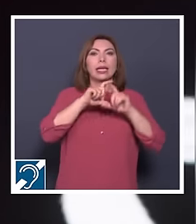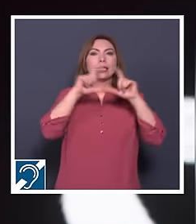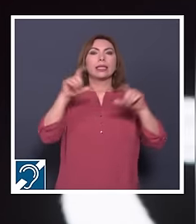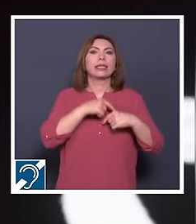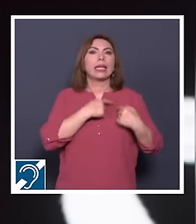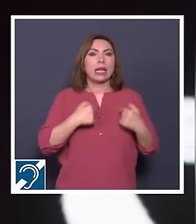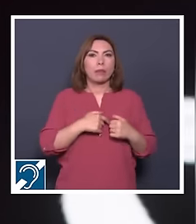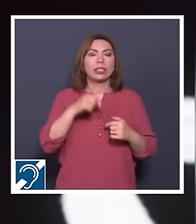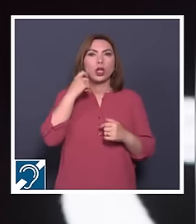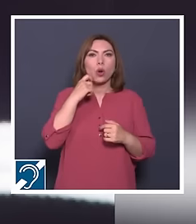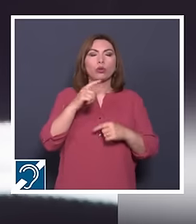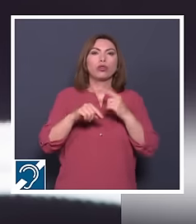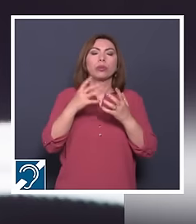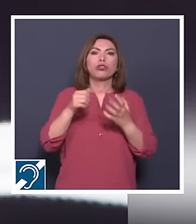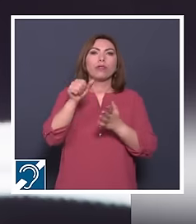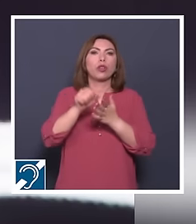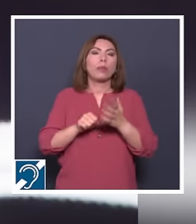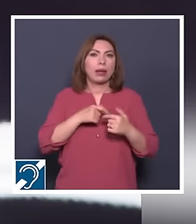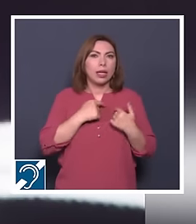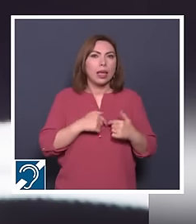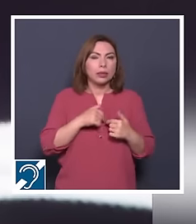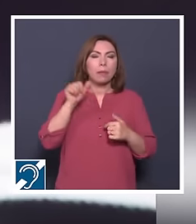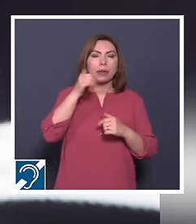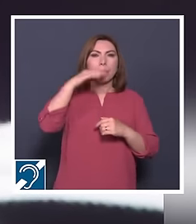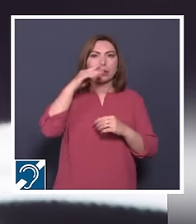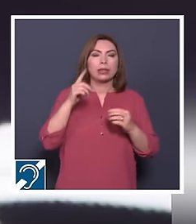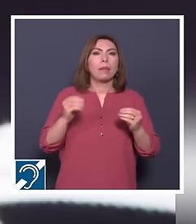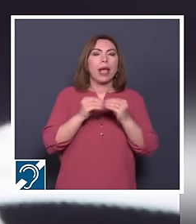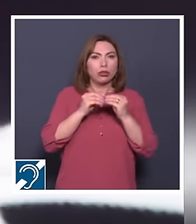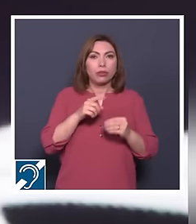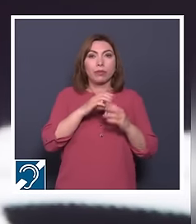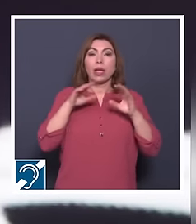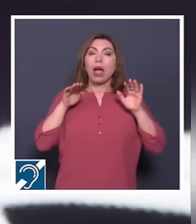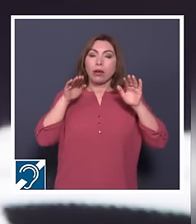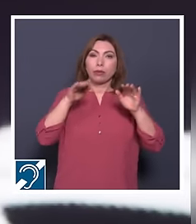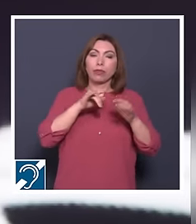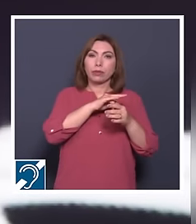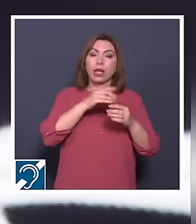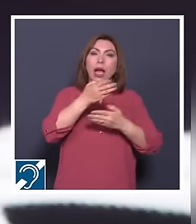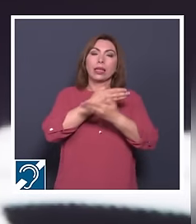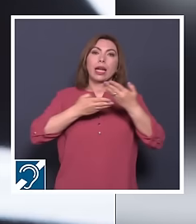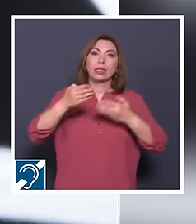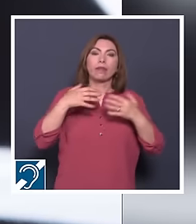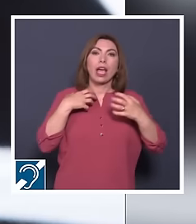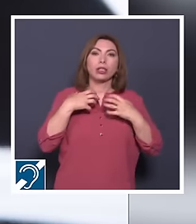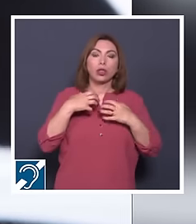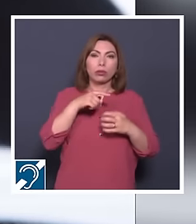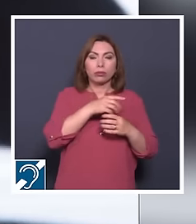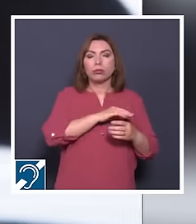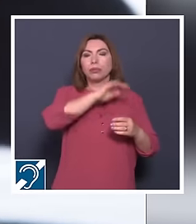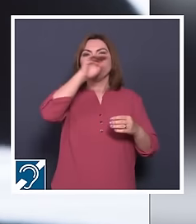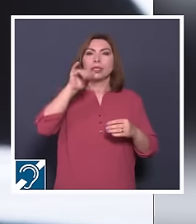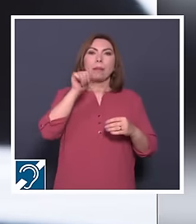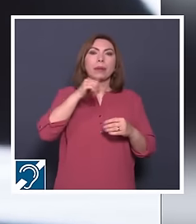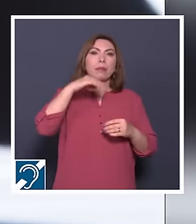ce a fost operat pe cord chiar în prima zi de Paște. Aeronava care l-a transportat pe actor a aterizat pe aeroportul Băneasa din București. De